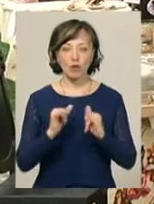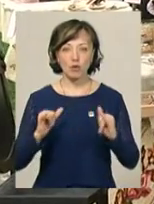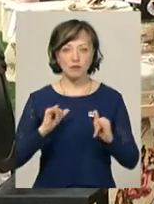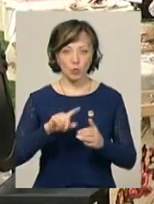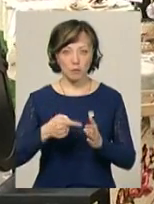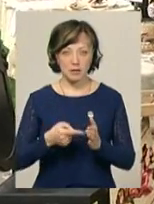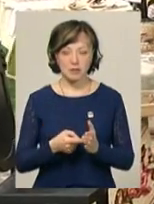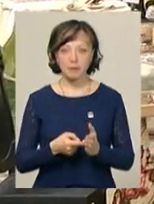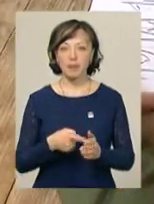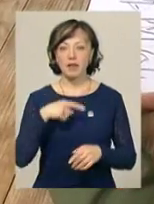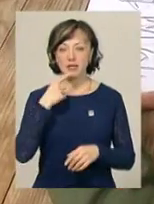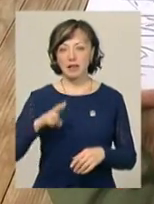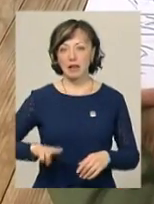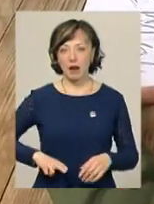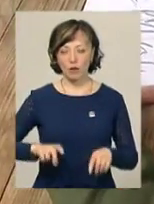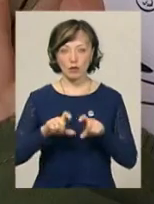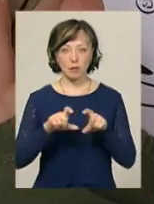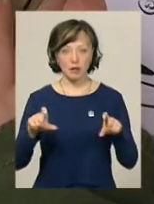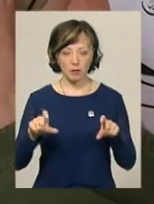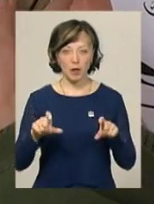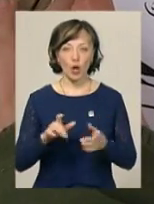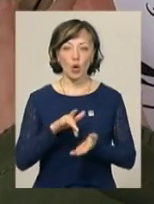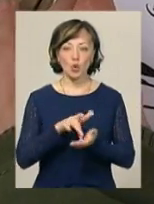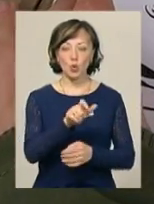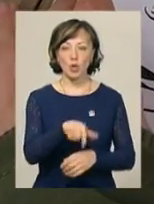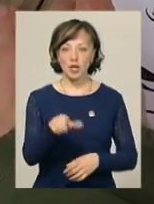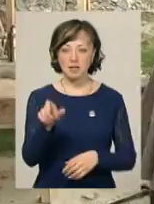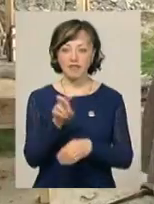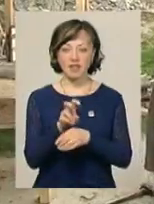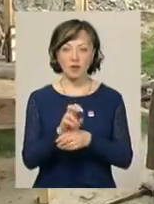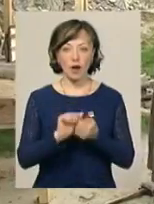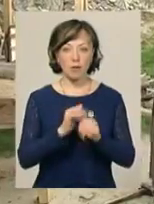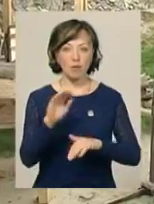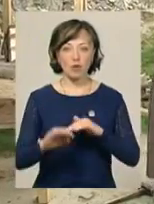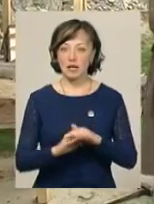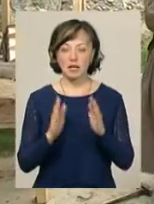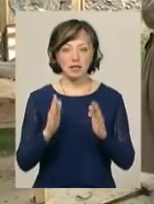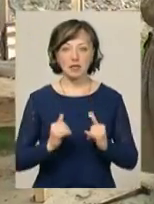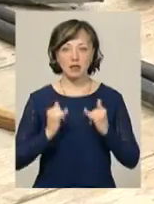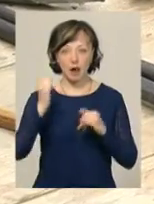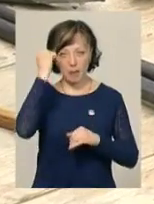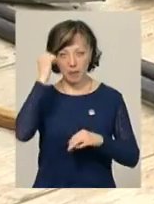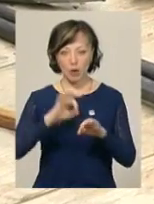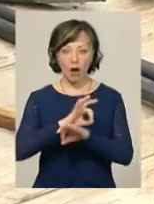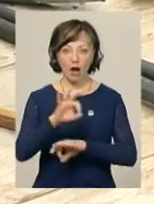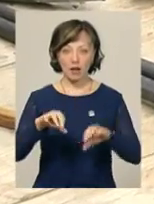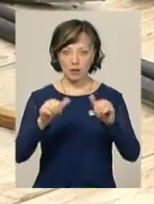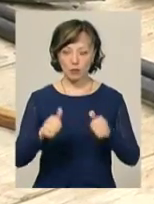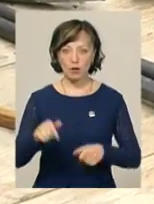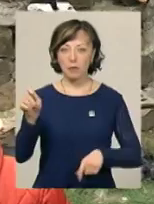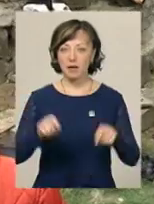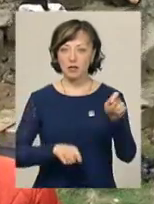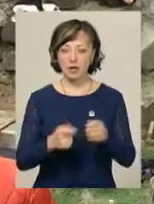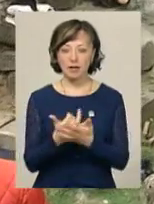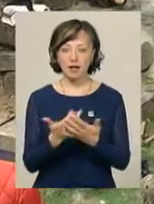міста. Як зазначила директор відомства Майя Гурська, туристи відвідують Кам'янець-Подільський не тільки заради пам'яток архітектури. Приїжджають і